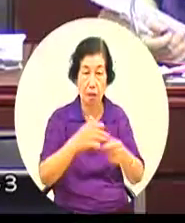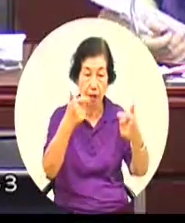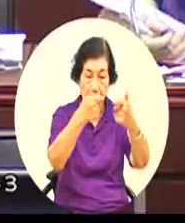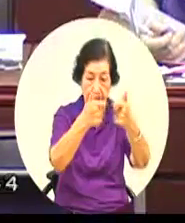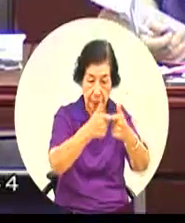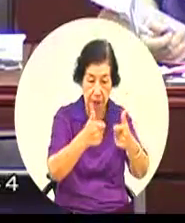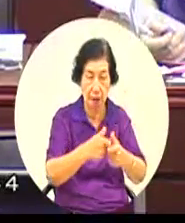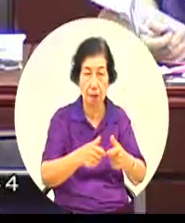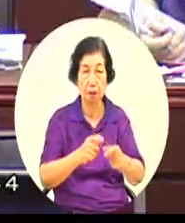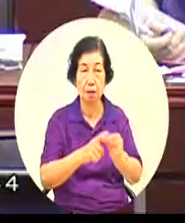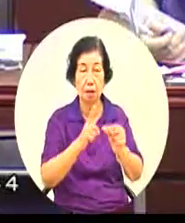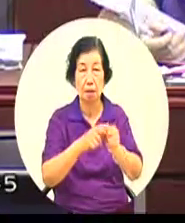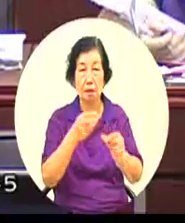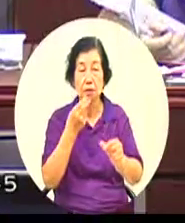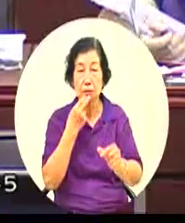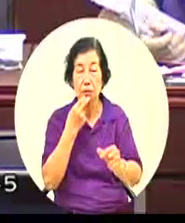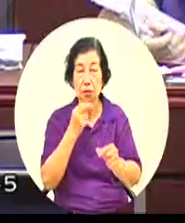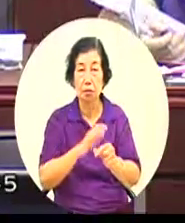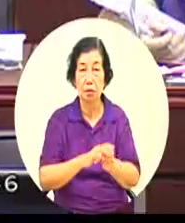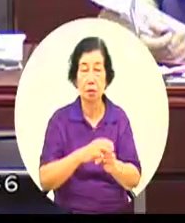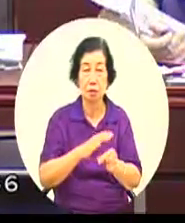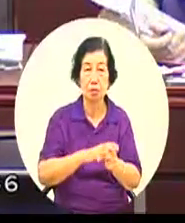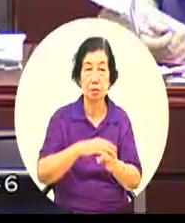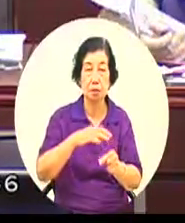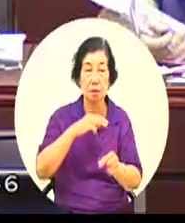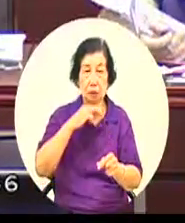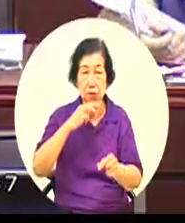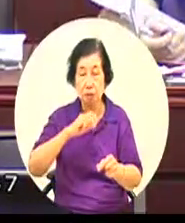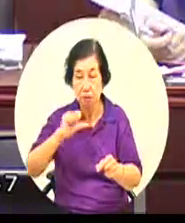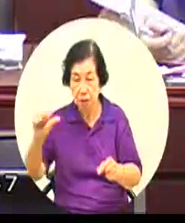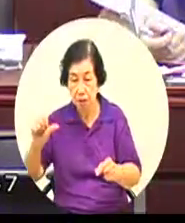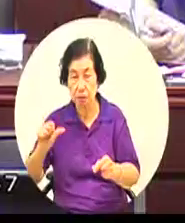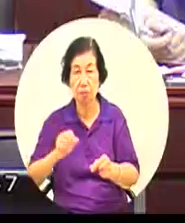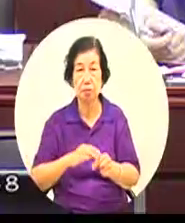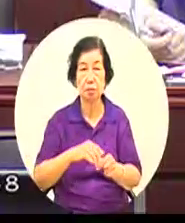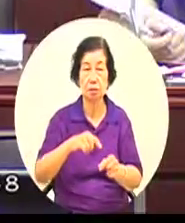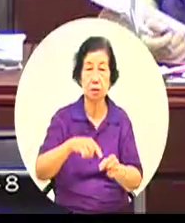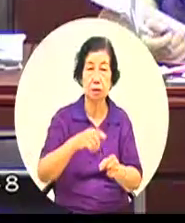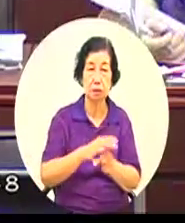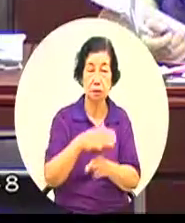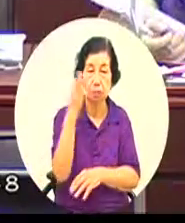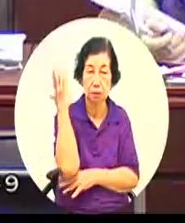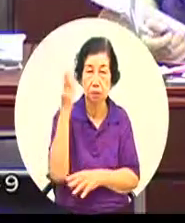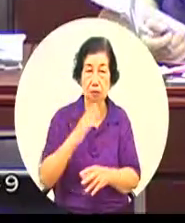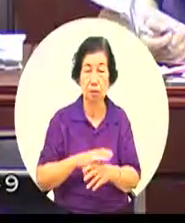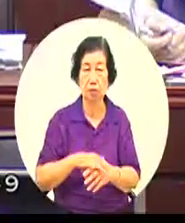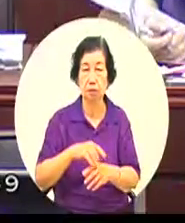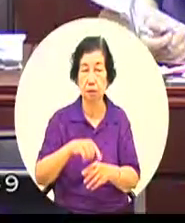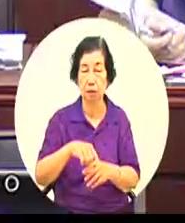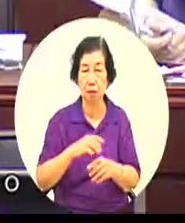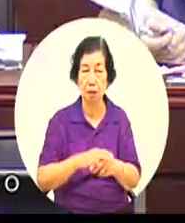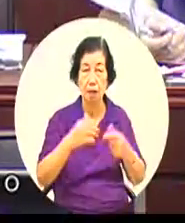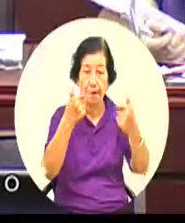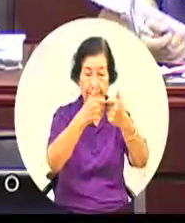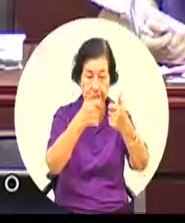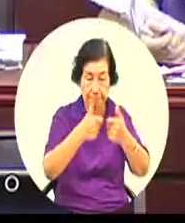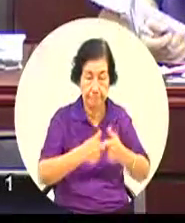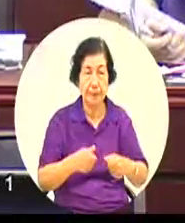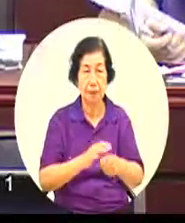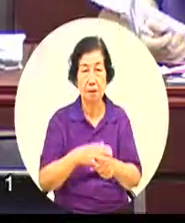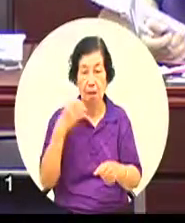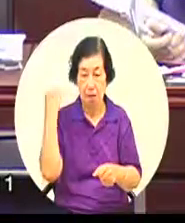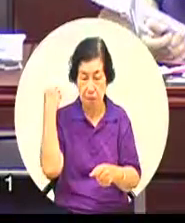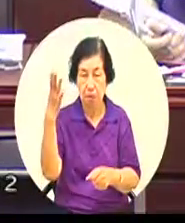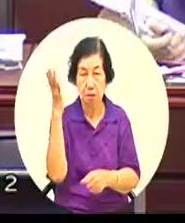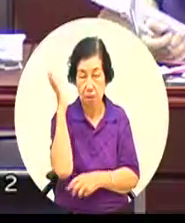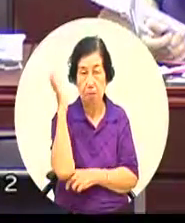40%2到5岁的幼童能够进入公部门的提供的这些管道里头。议员，这个就是正是一个新的政策。